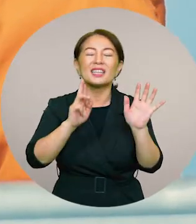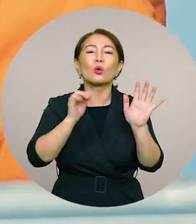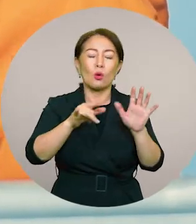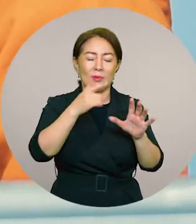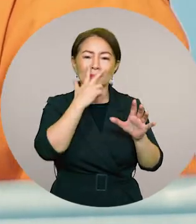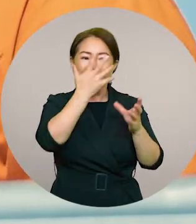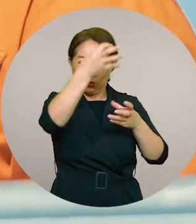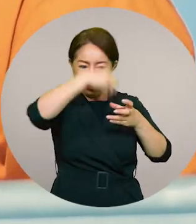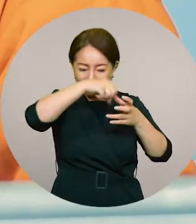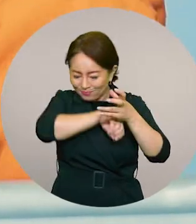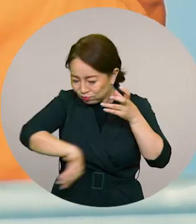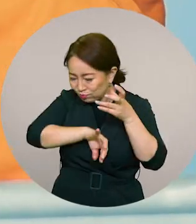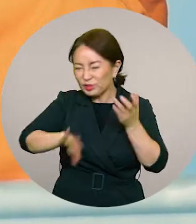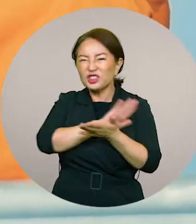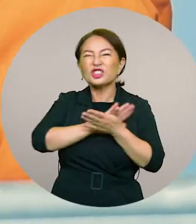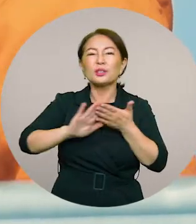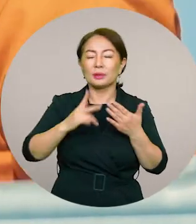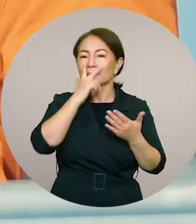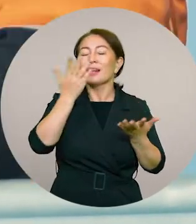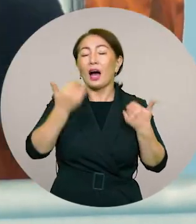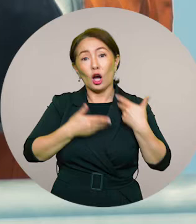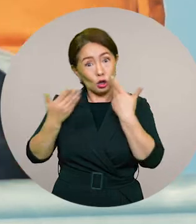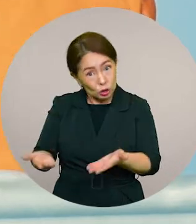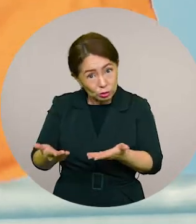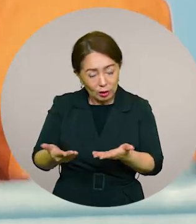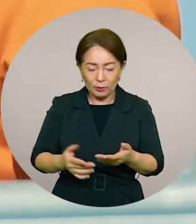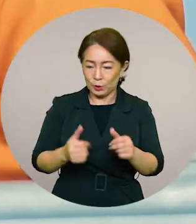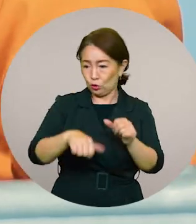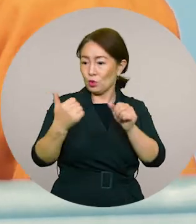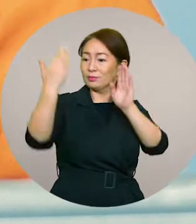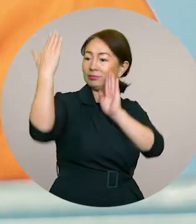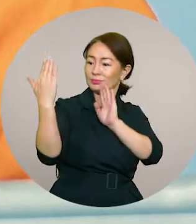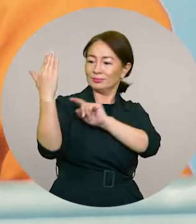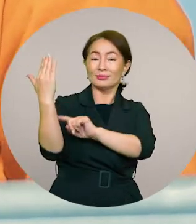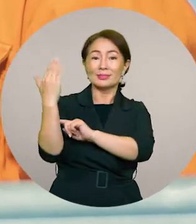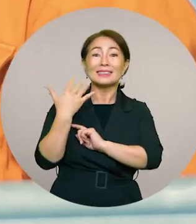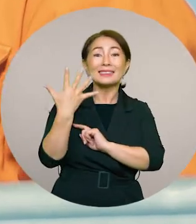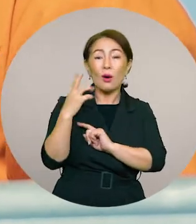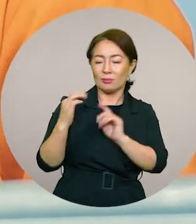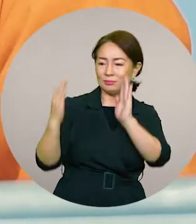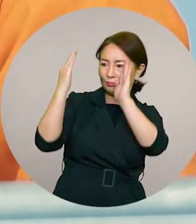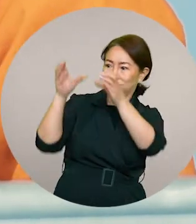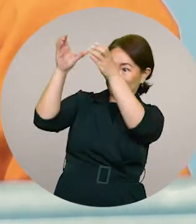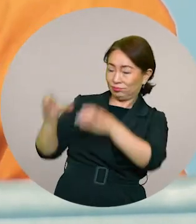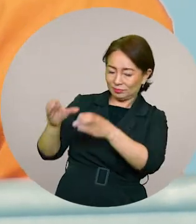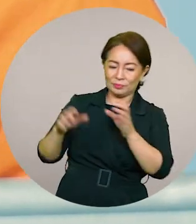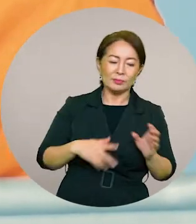агаар бол шахаж яадаг. Цэвэр агаар оруулждаг. Тэгээд энэ яг өөдөөс нь харж байгаа энэ 5 дугаар бусаа ам нь одоогийн байдлаар